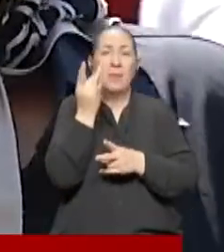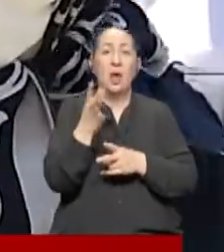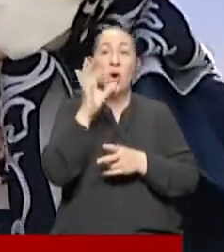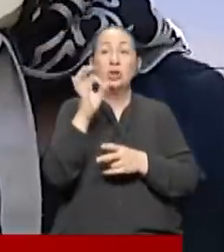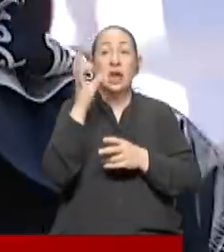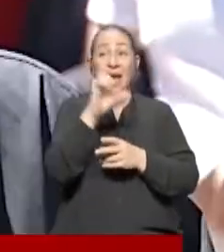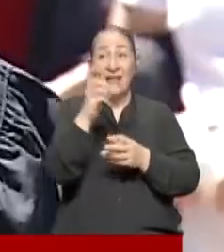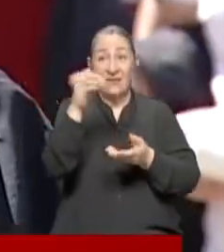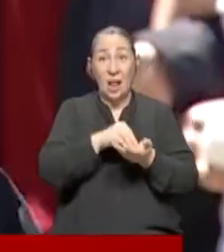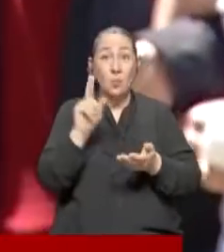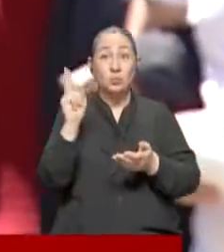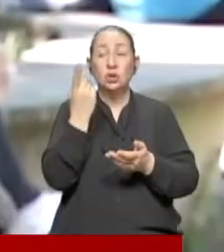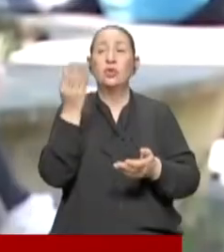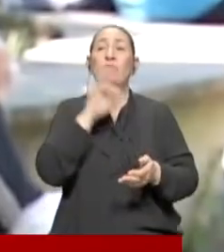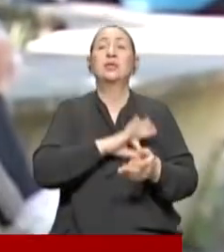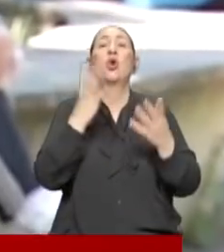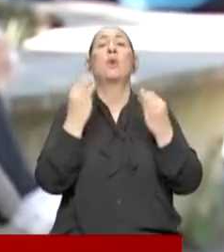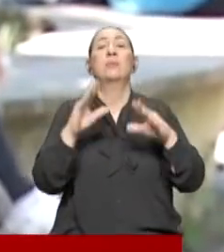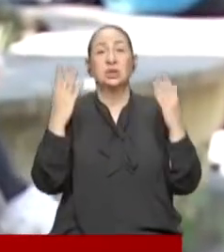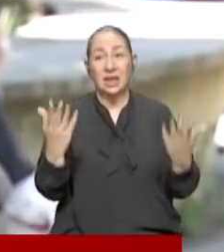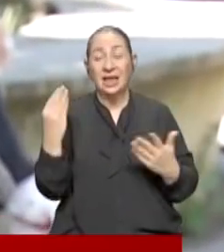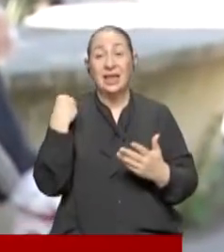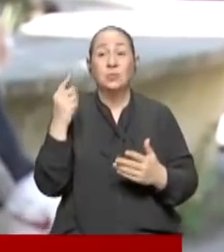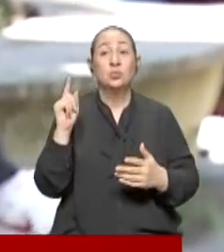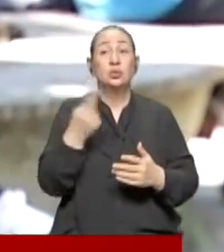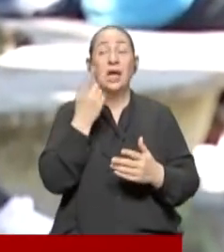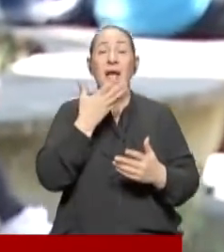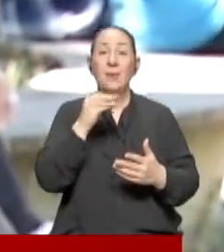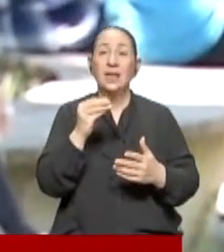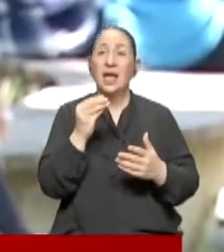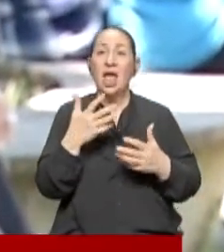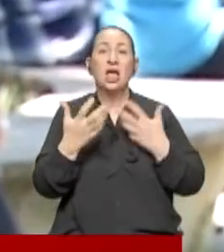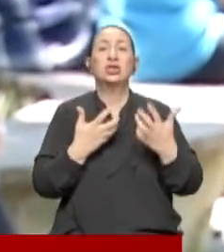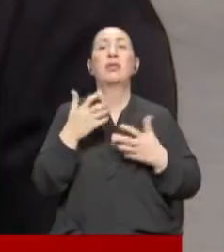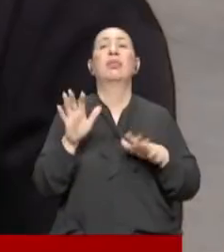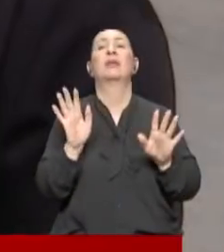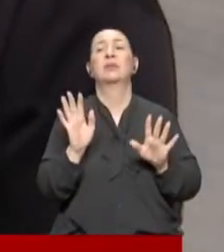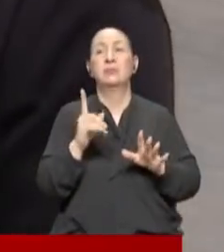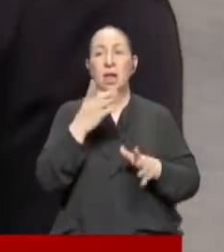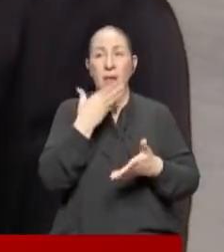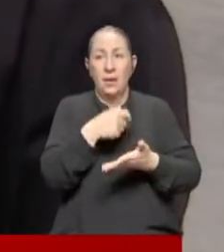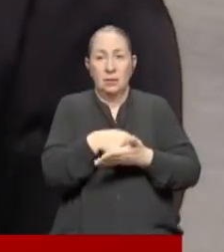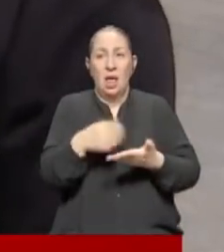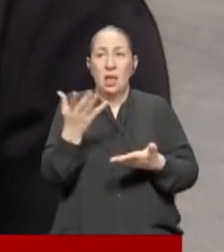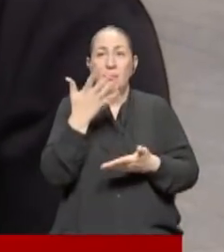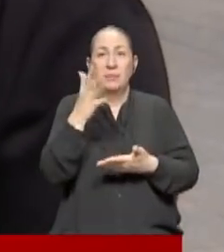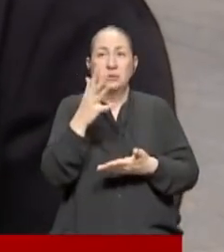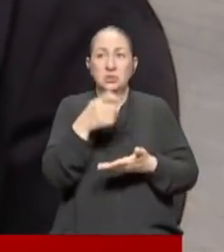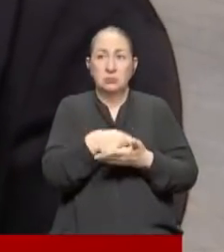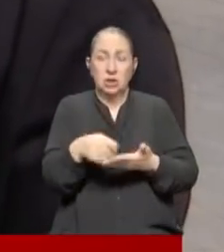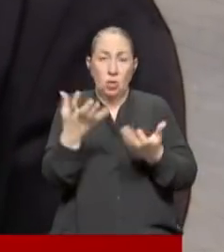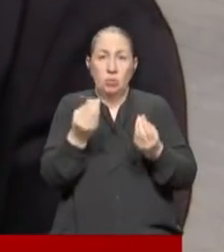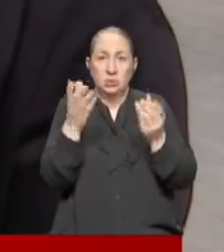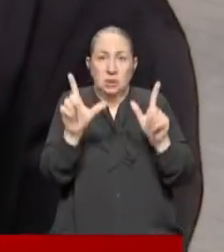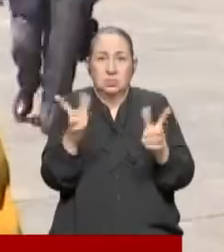Ocak ayında verilen müjde çok işe yaramamışken yeni müjde de emekliyi heyecanlandırmadı. Bir emeklinin en az 5000 lira